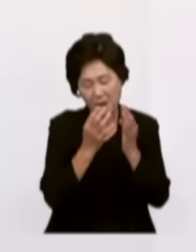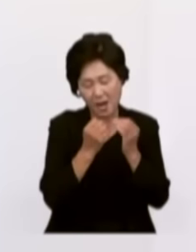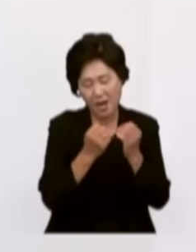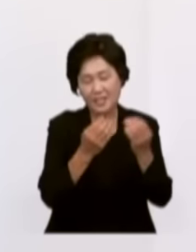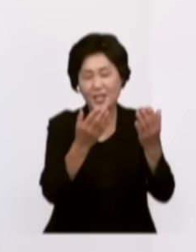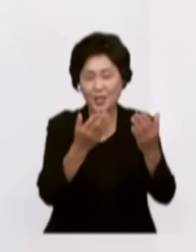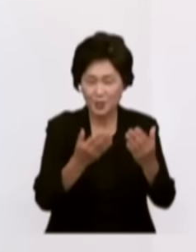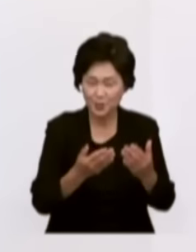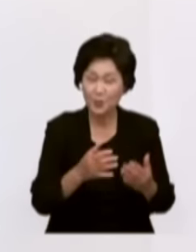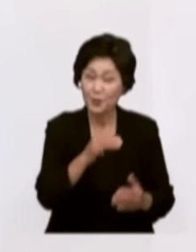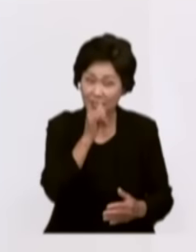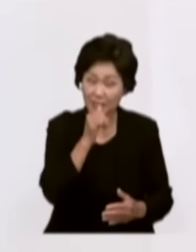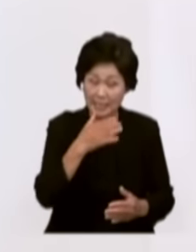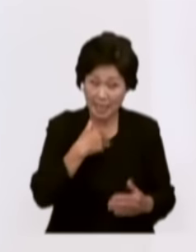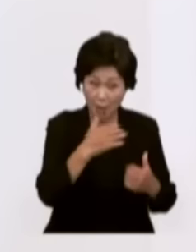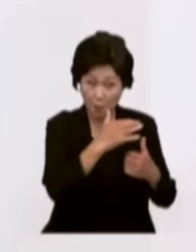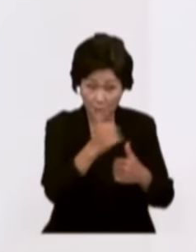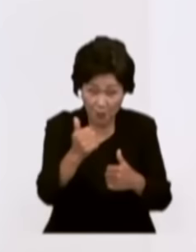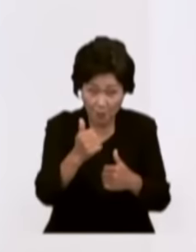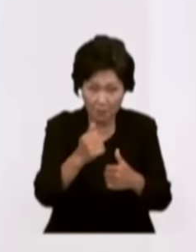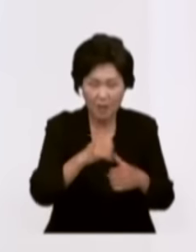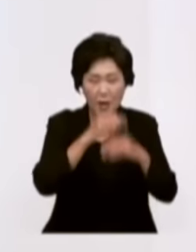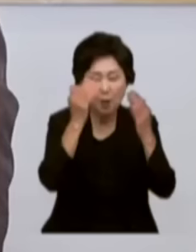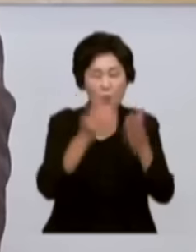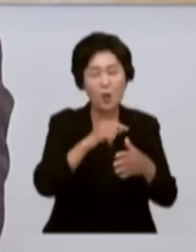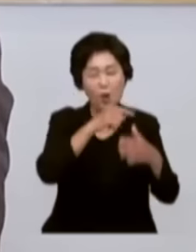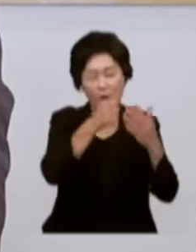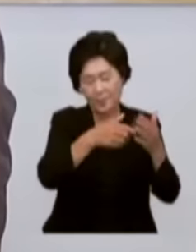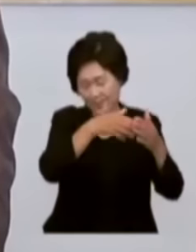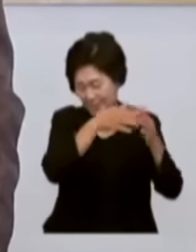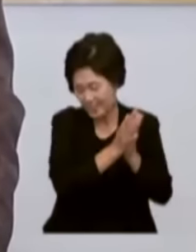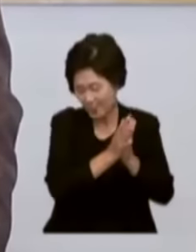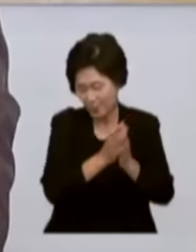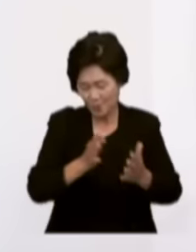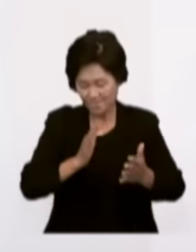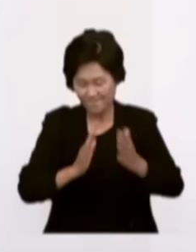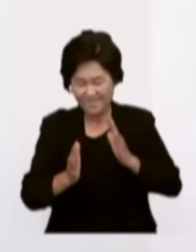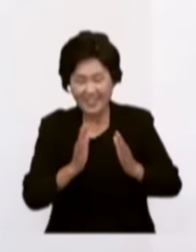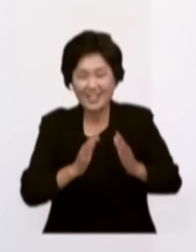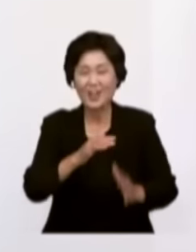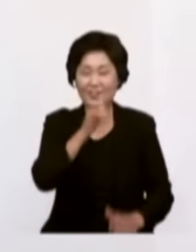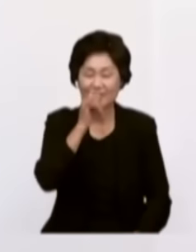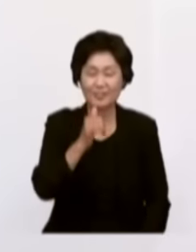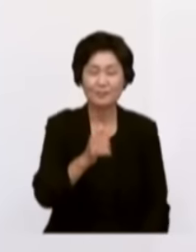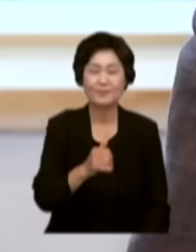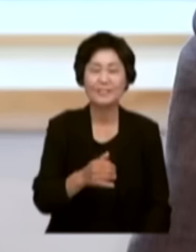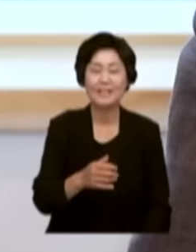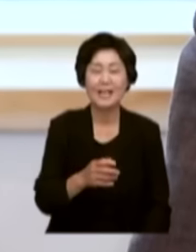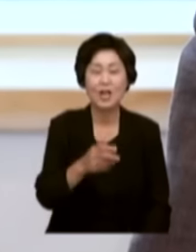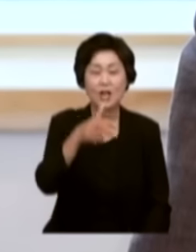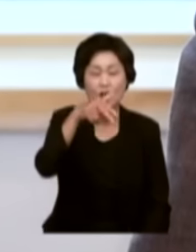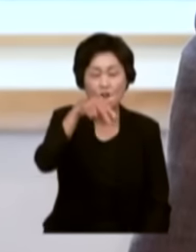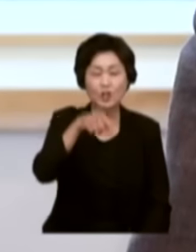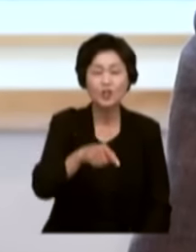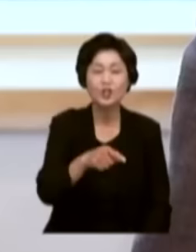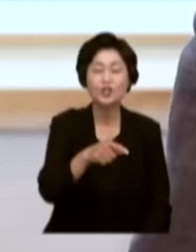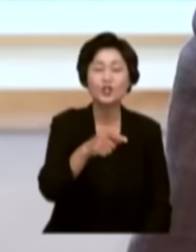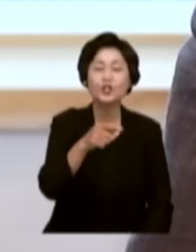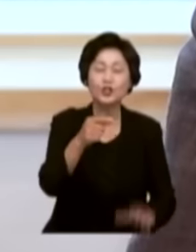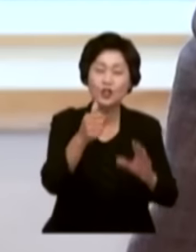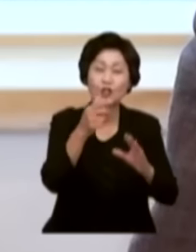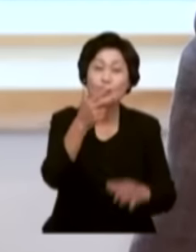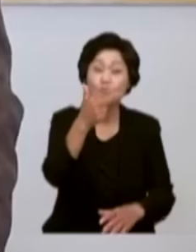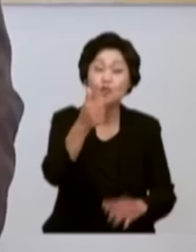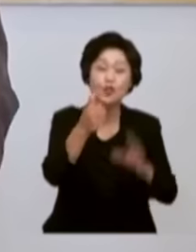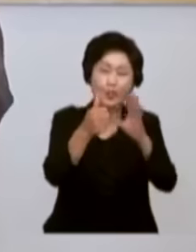마음에 부르면 그냥 뭐 스케줄을 다 이렇게 제껴두고 그 제목이 뭐 달려갑니다. CTS 프로그램. CTS 주담길. 주님 담는 길? 예예예. 예, 예. 네. 주담길.